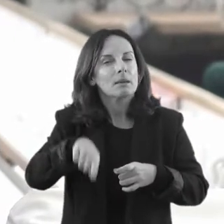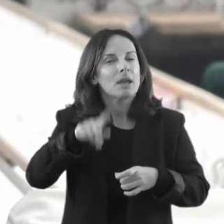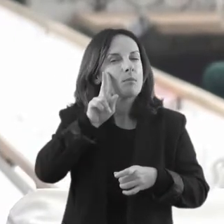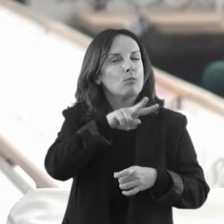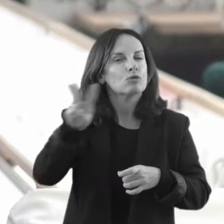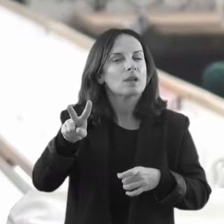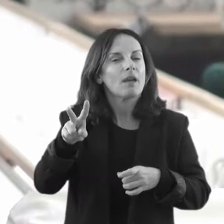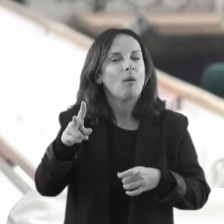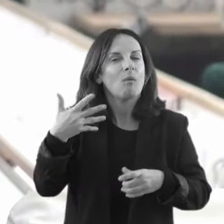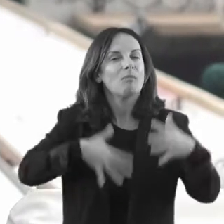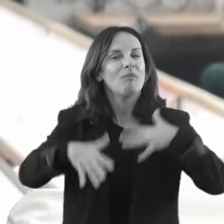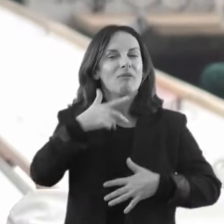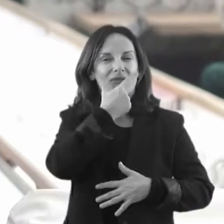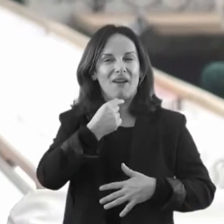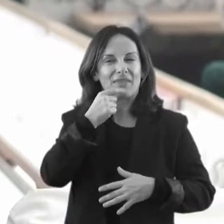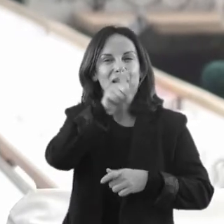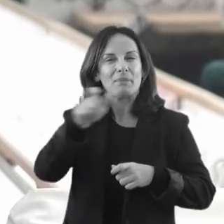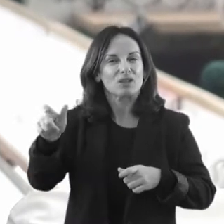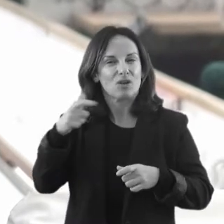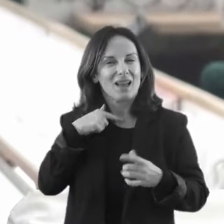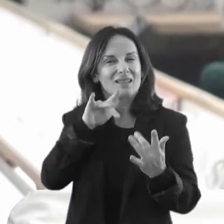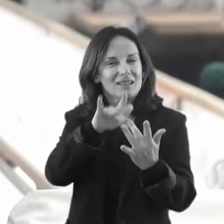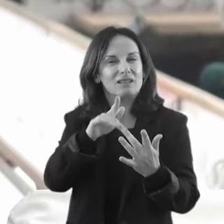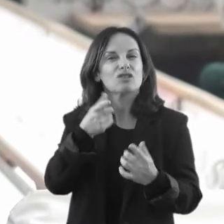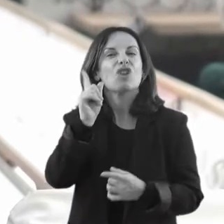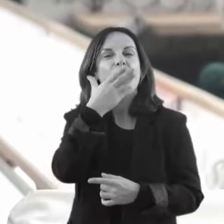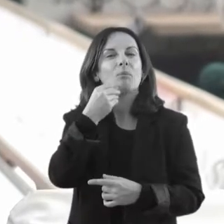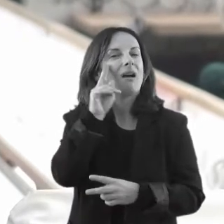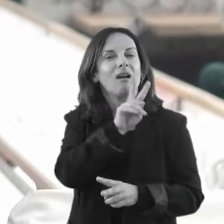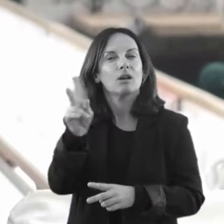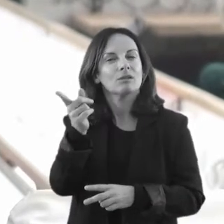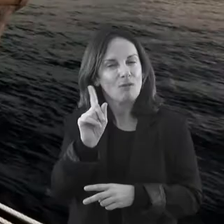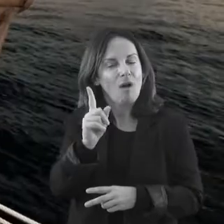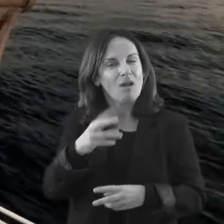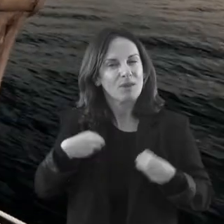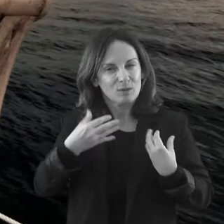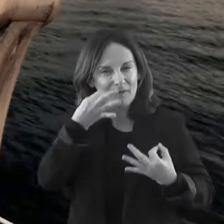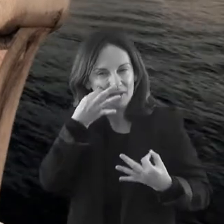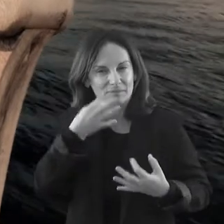pugui disfrutar, no que siguin coses simplement decoratives.